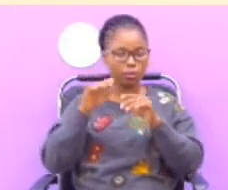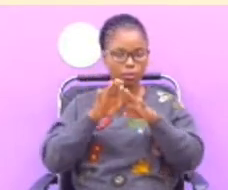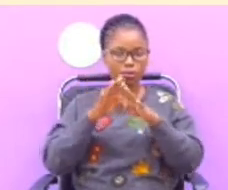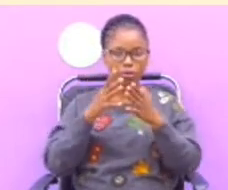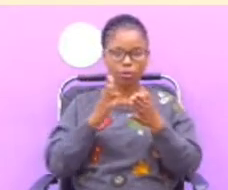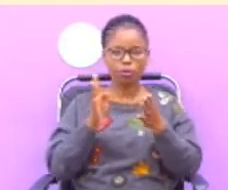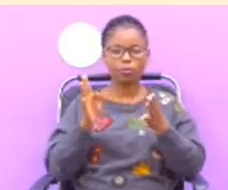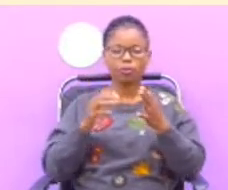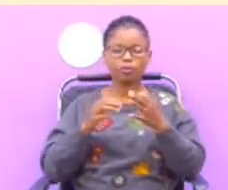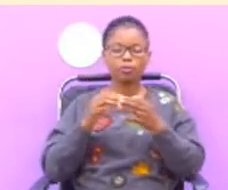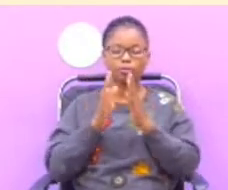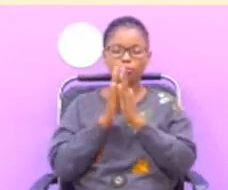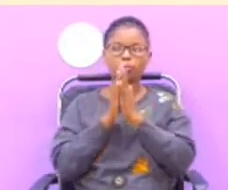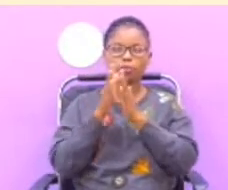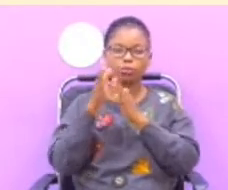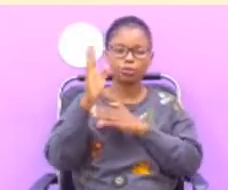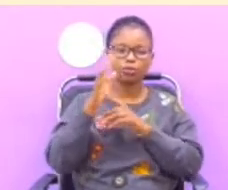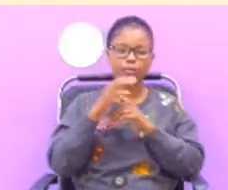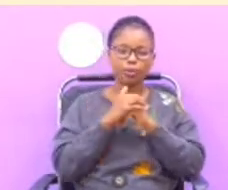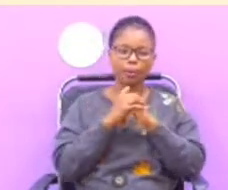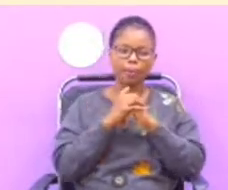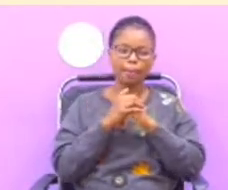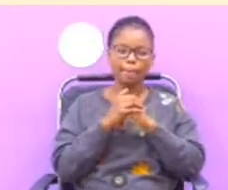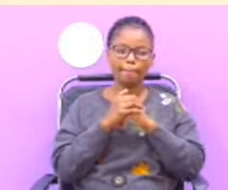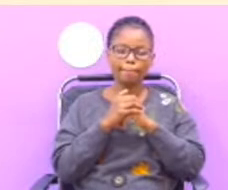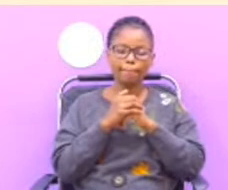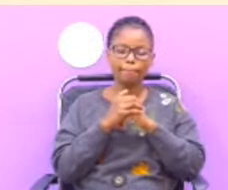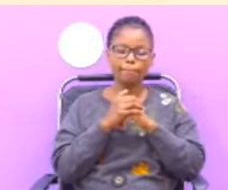bwana asifue sana